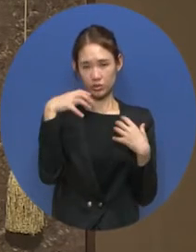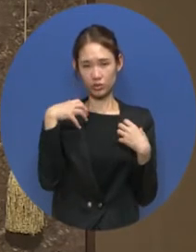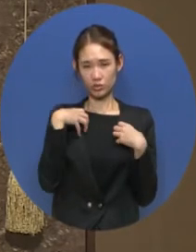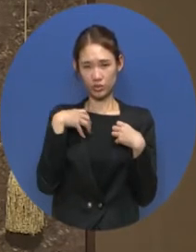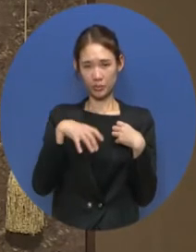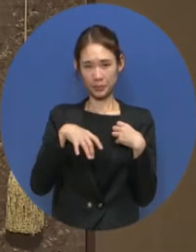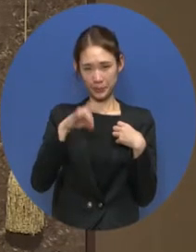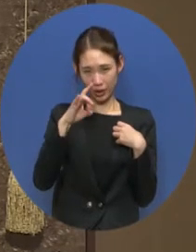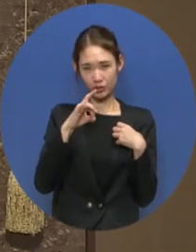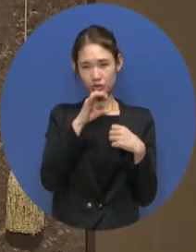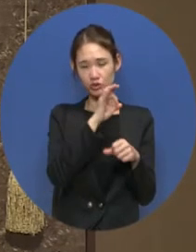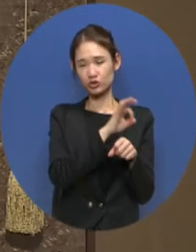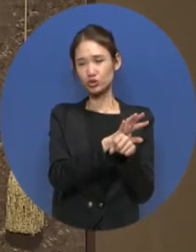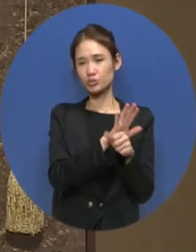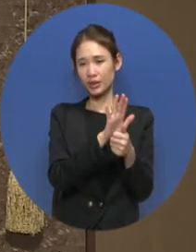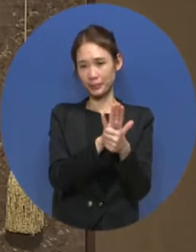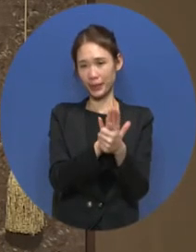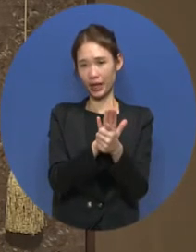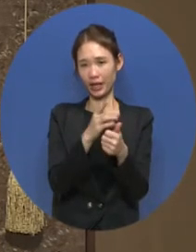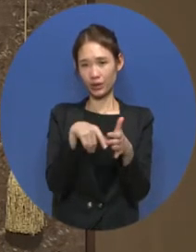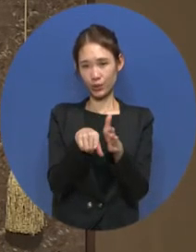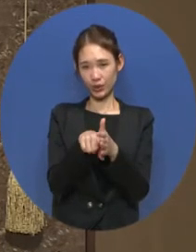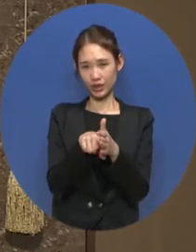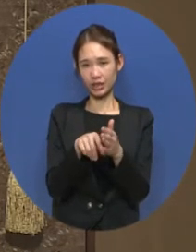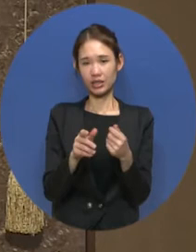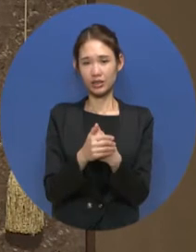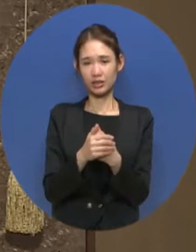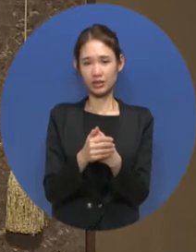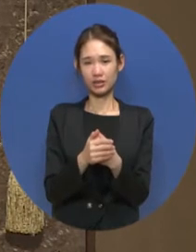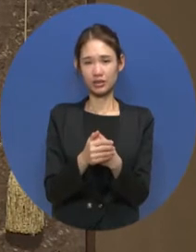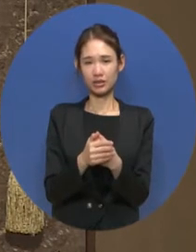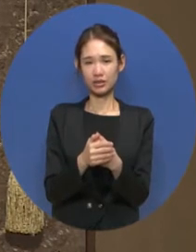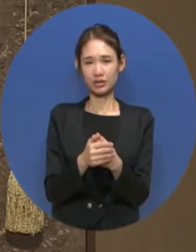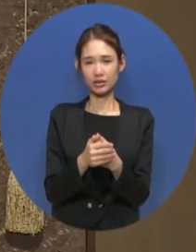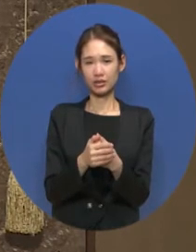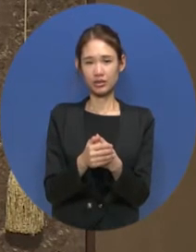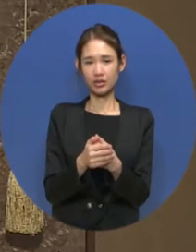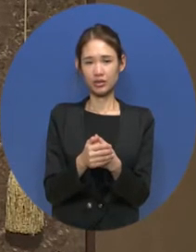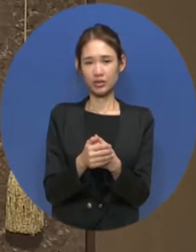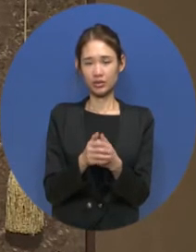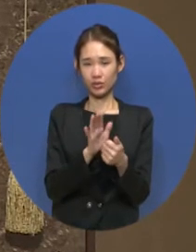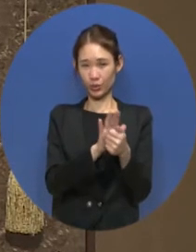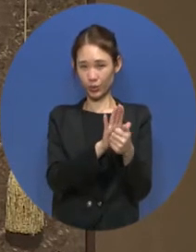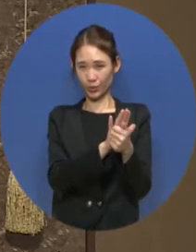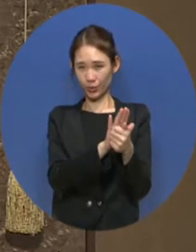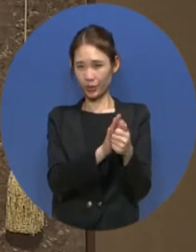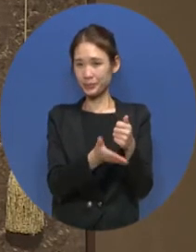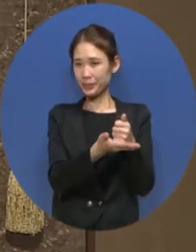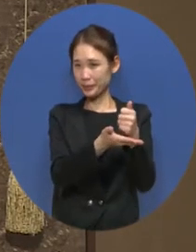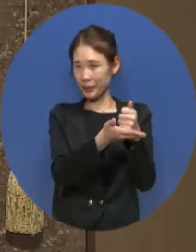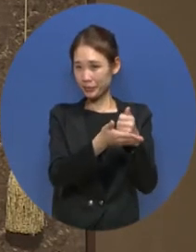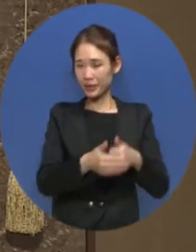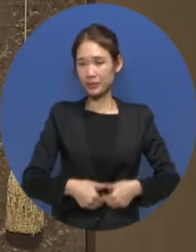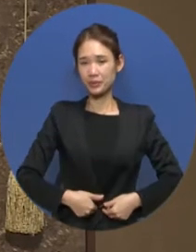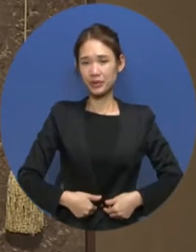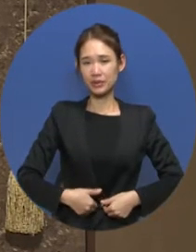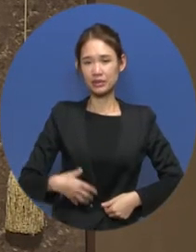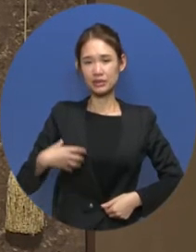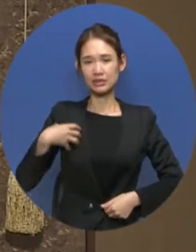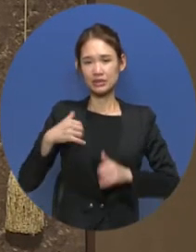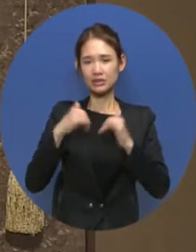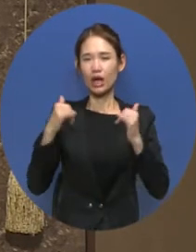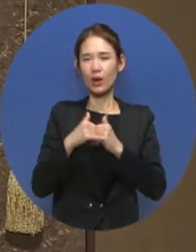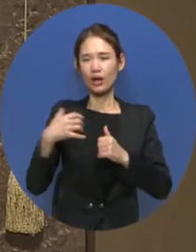공공기관들이 먼저 정부가 또 구매를 할수 있도록 좀 이제 독려를 해야 하고, 그래서 공공이 책임을 가지고 사회적